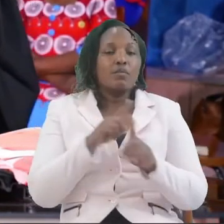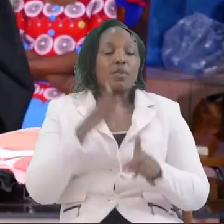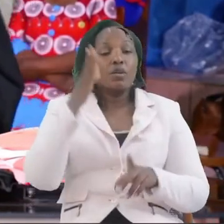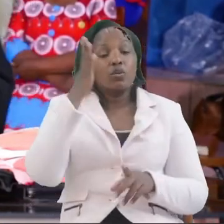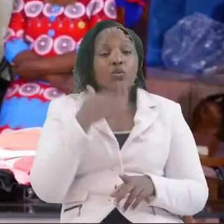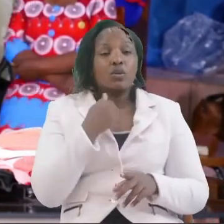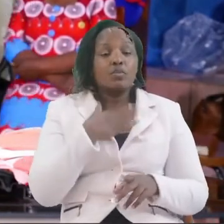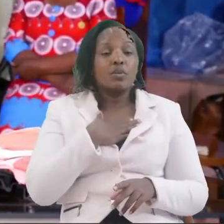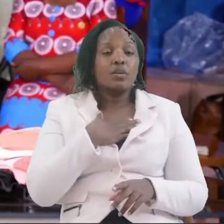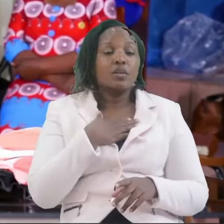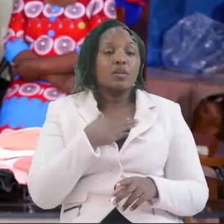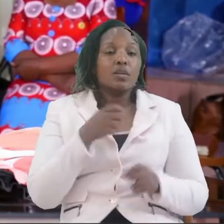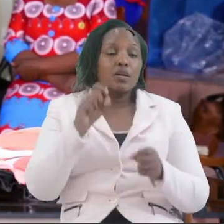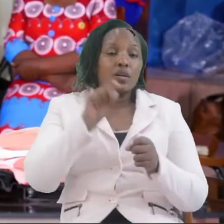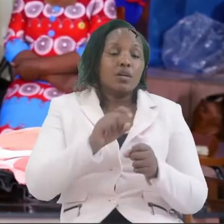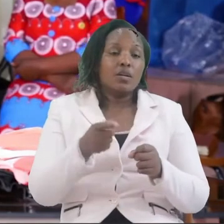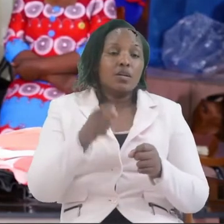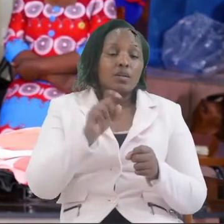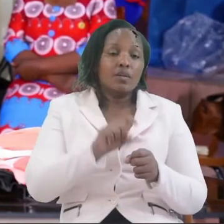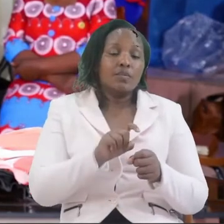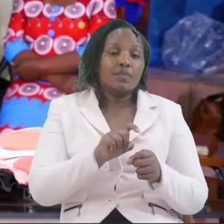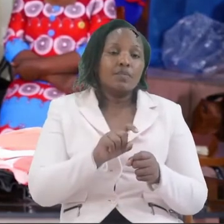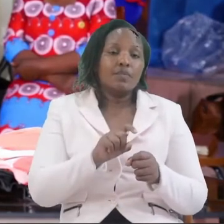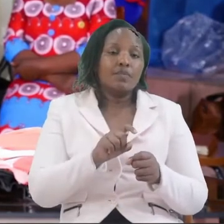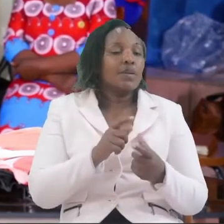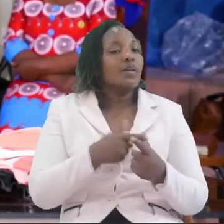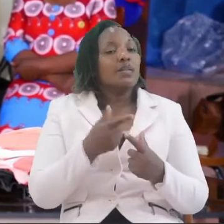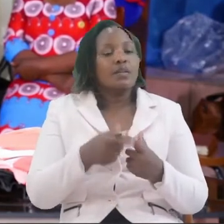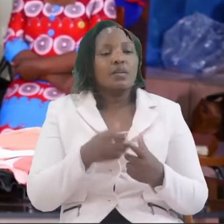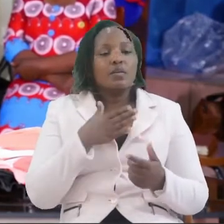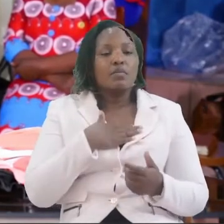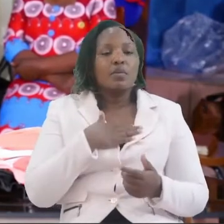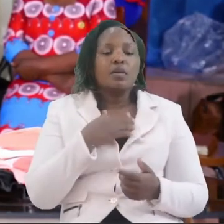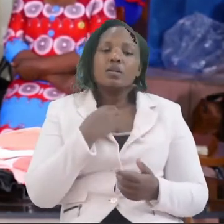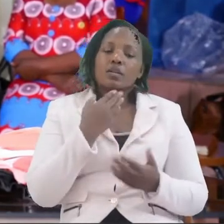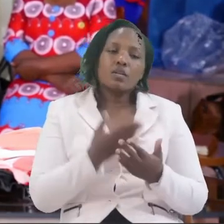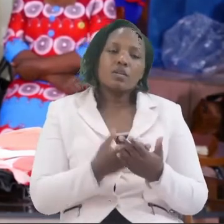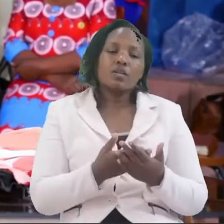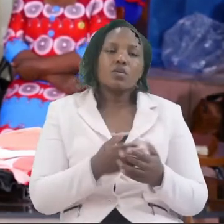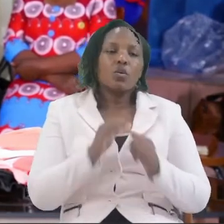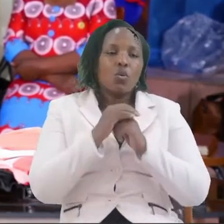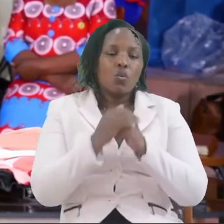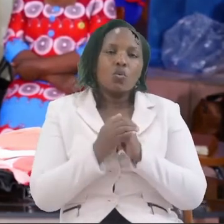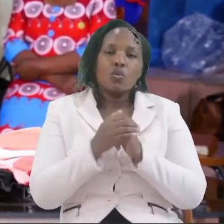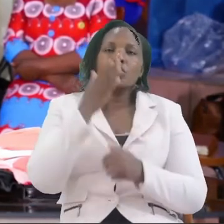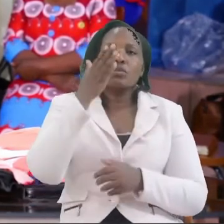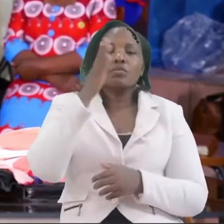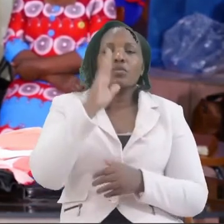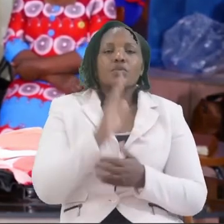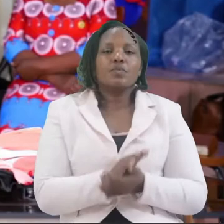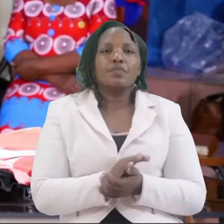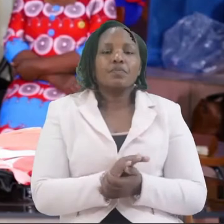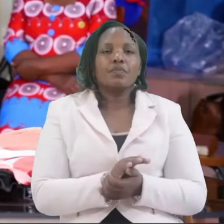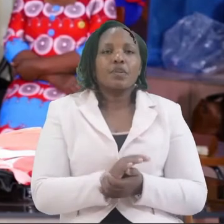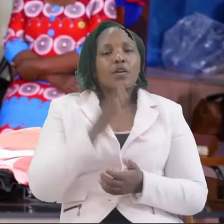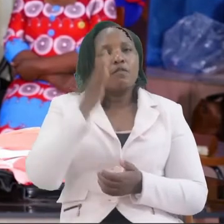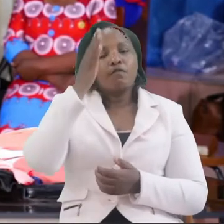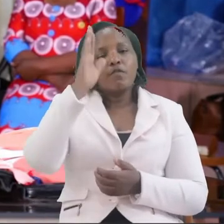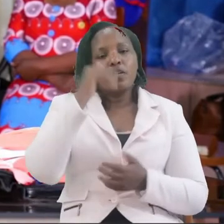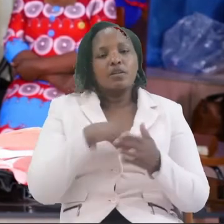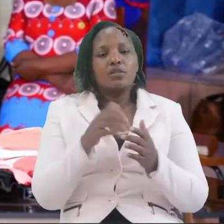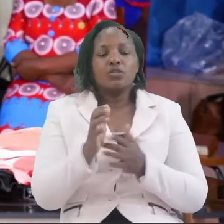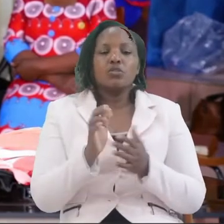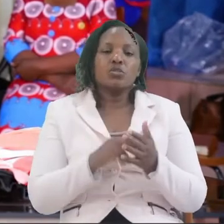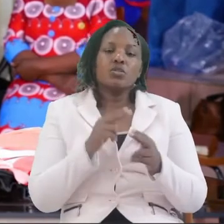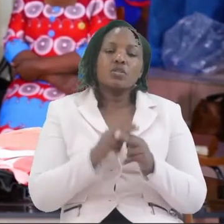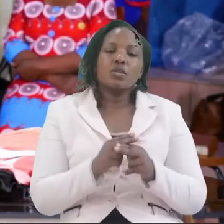mimi niende zaidi, niende hiyo hatua ingine, nitashukuru na nitariabudu jina lako. Mungu na Baba yetu, katika